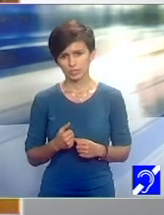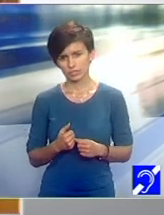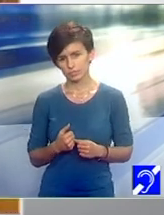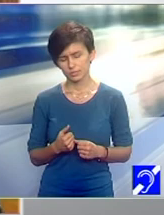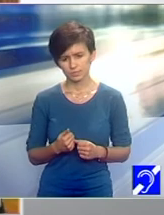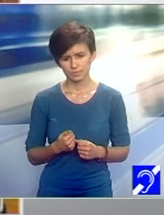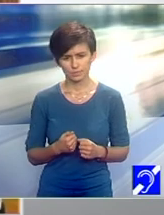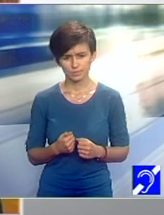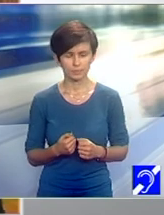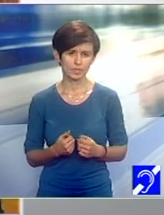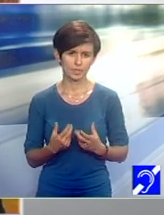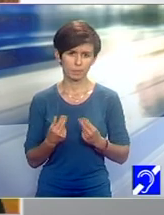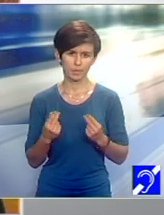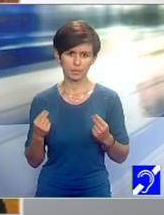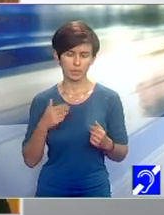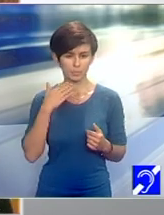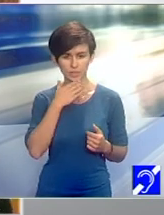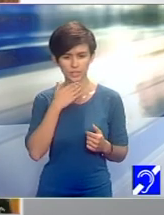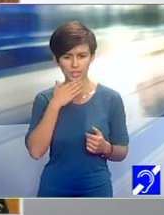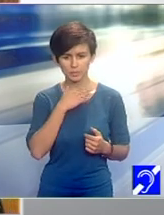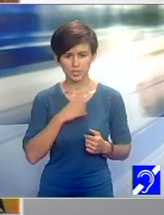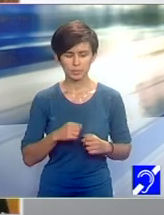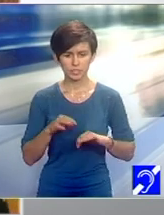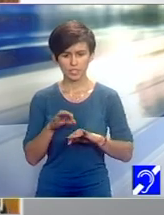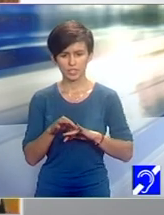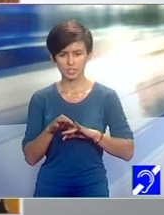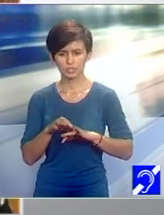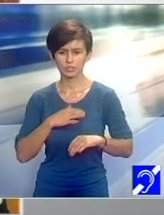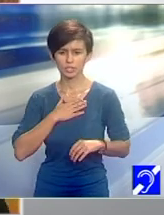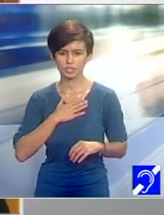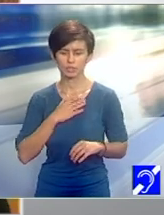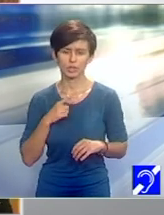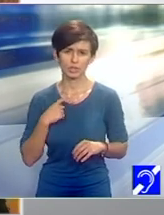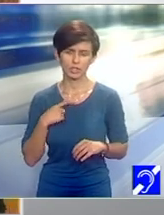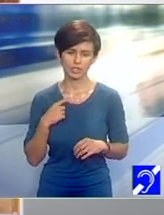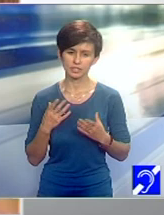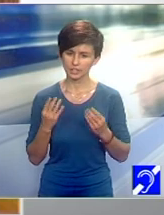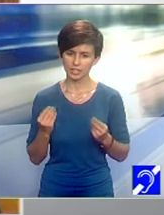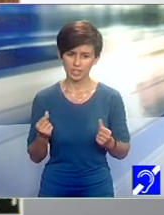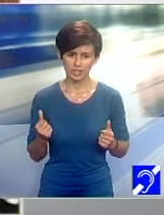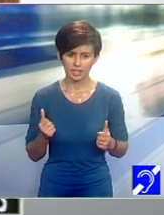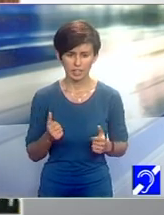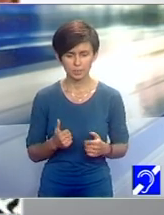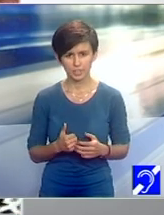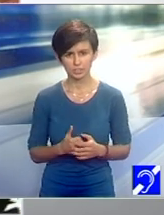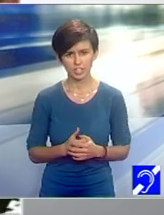de frumos și soțul este și astăzi apreciat, îmi vine acum să-și plângă,